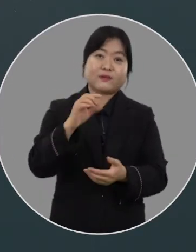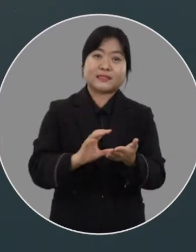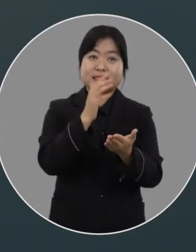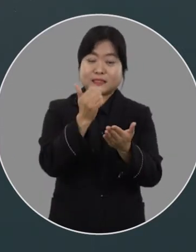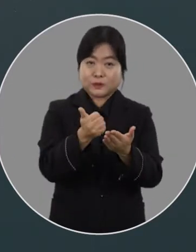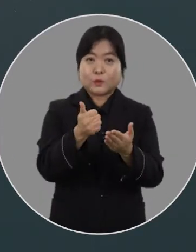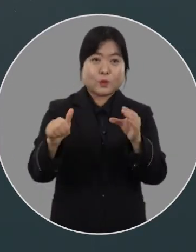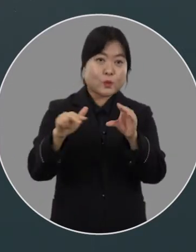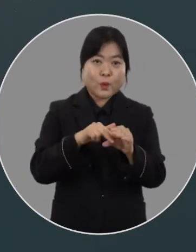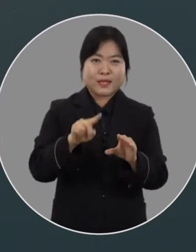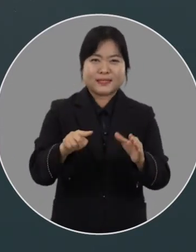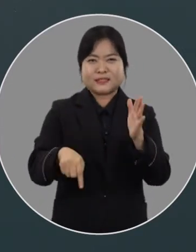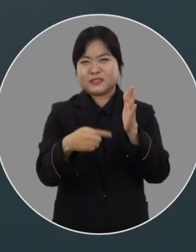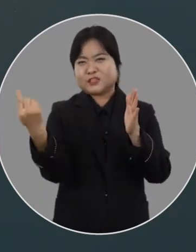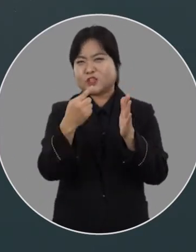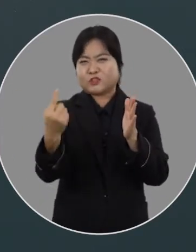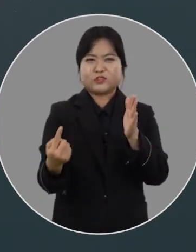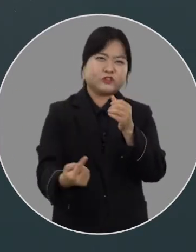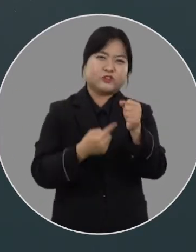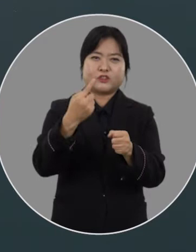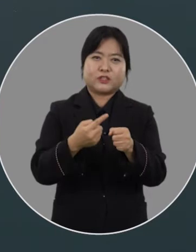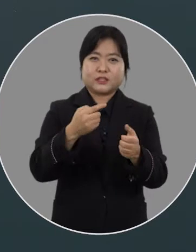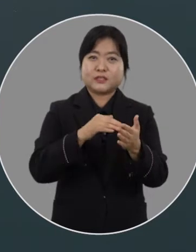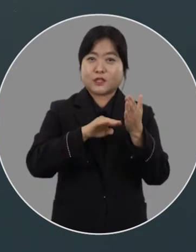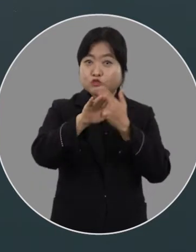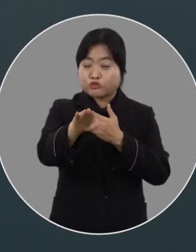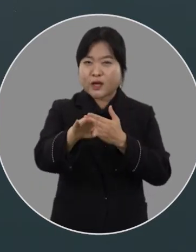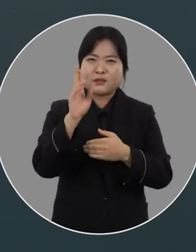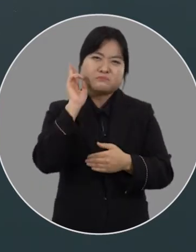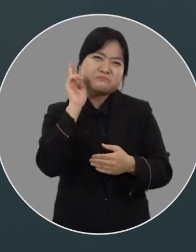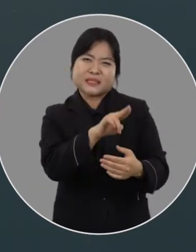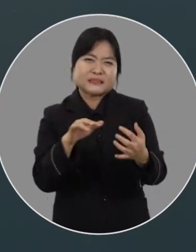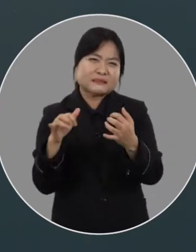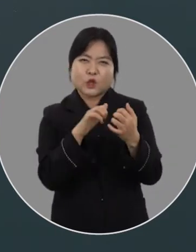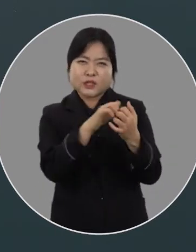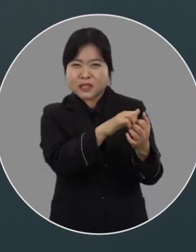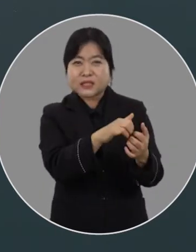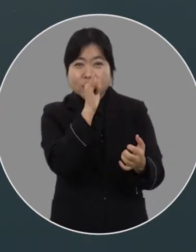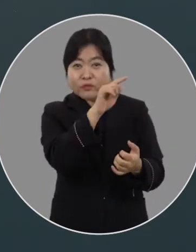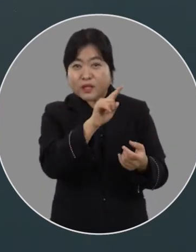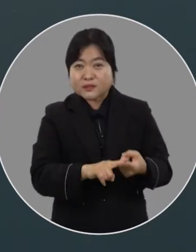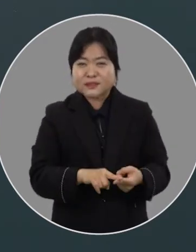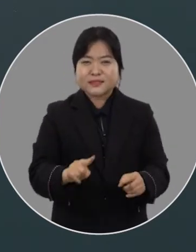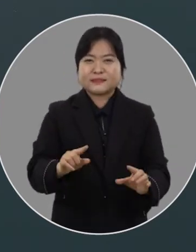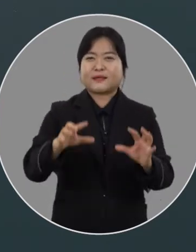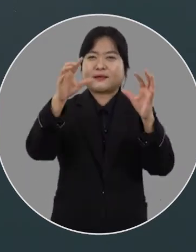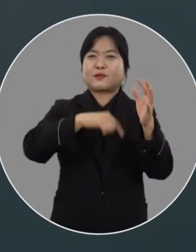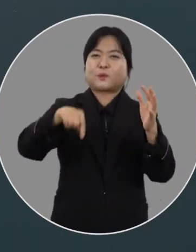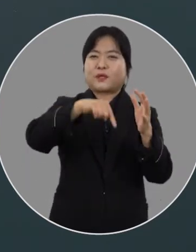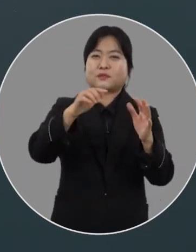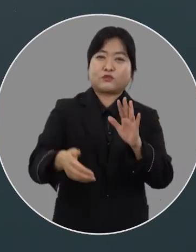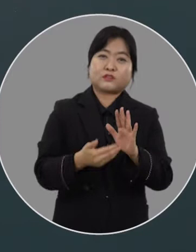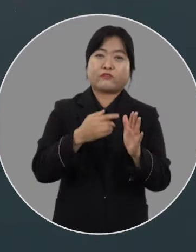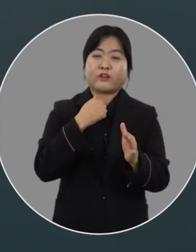그리스도교가 이제 1000년이 지난 다음에 이러한 잔혹한 전쟁을 이루었다라고 하는 사실들은 이 세계 속에서